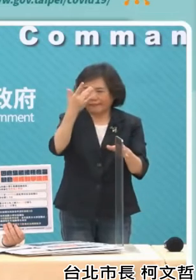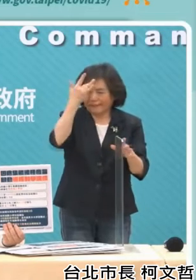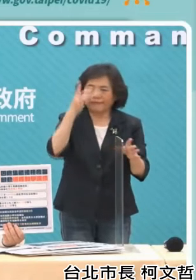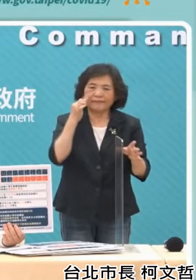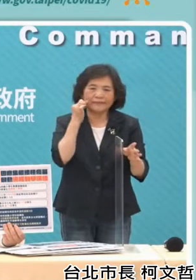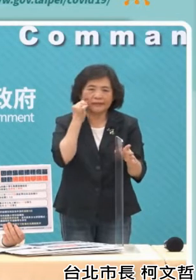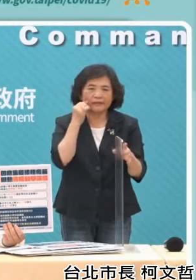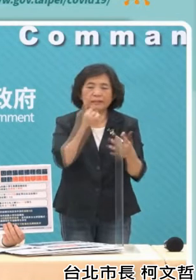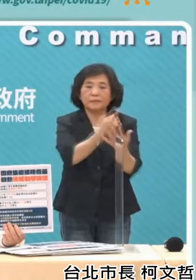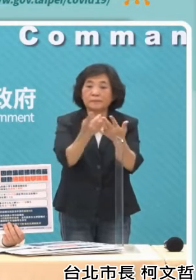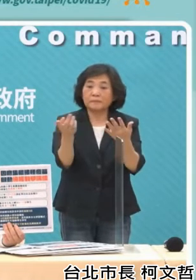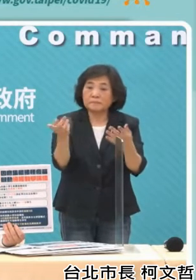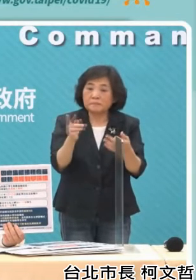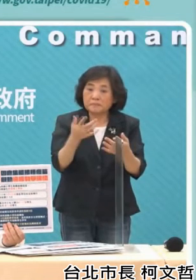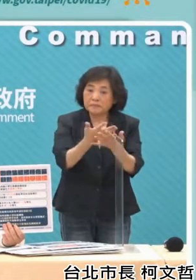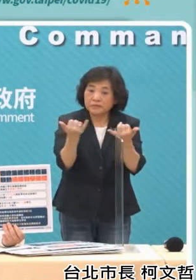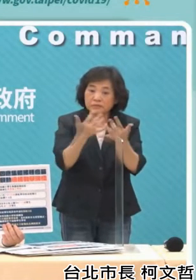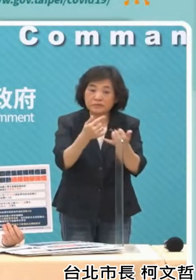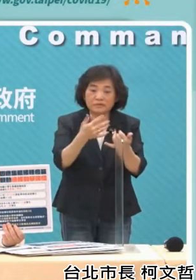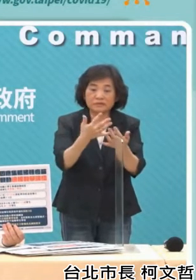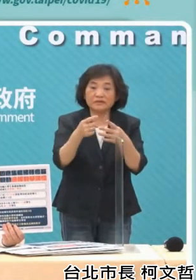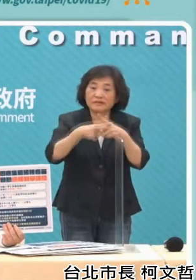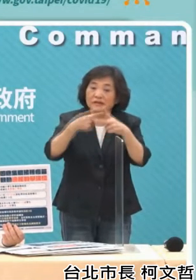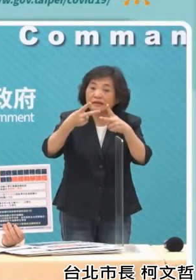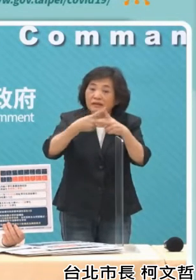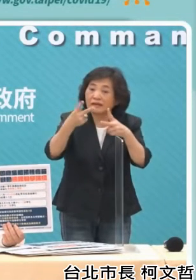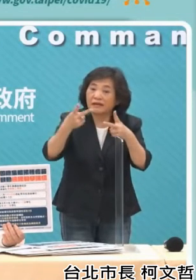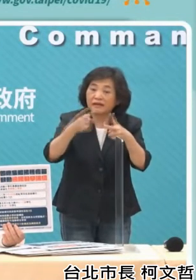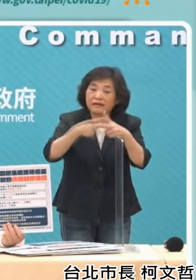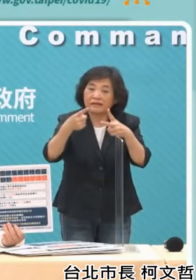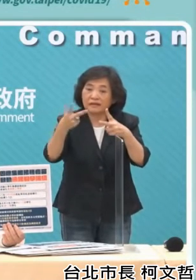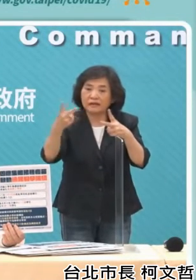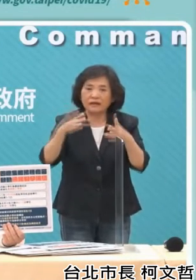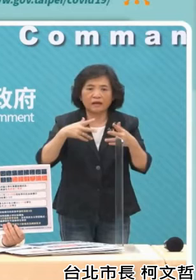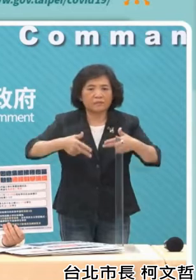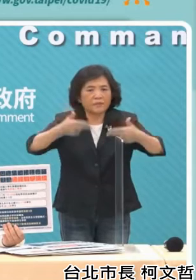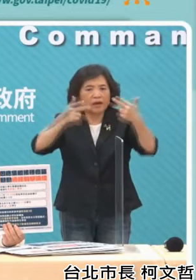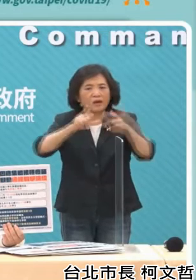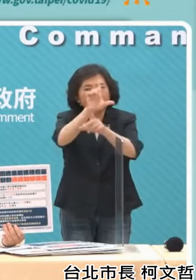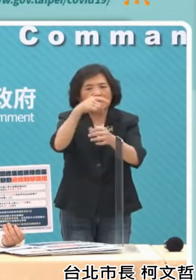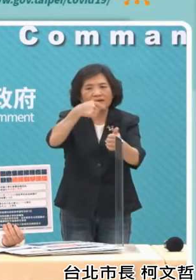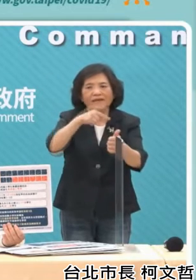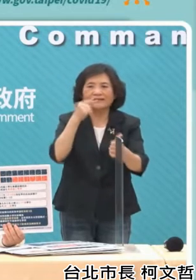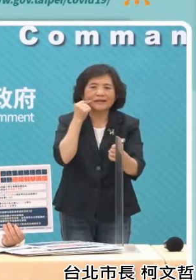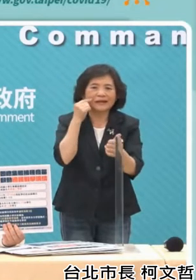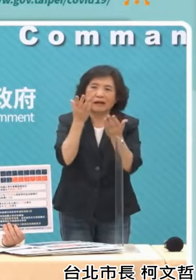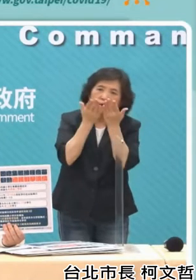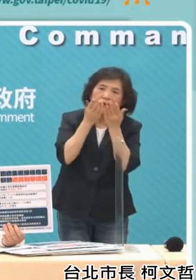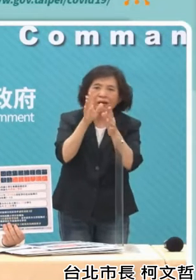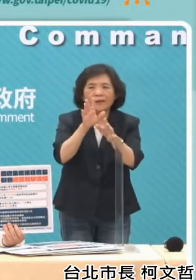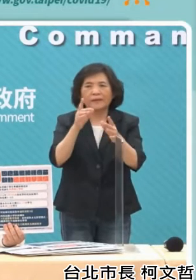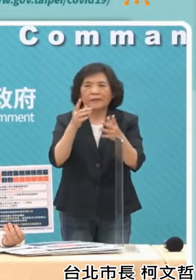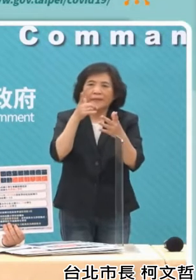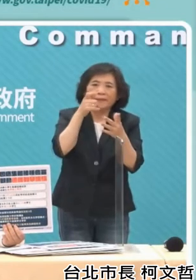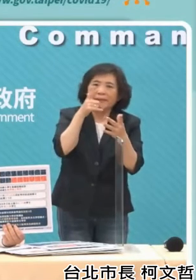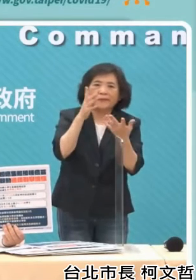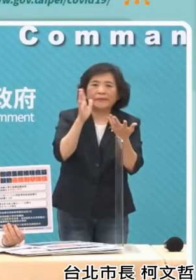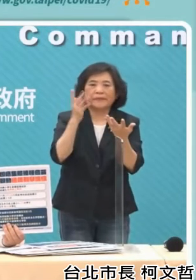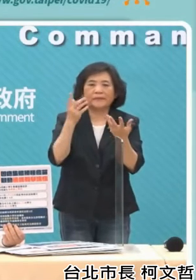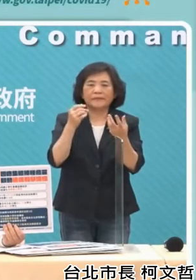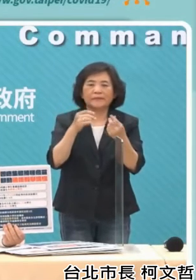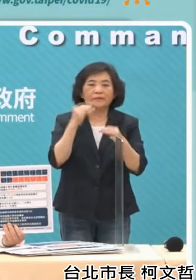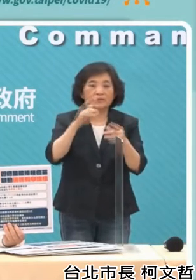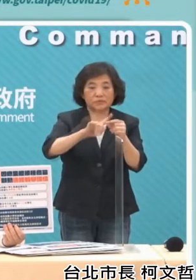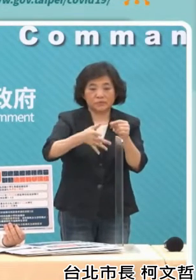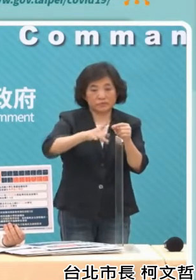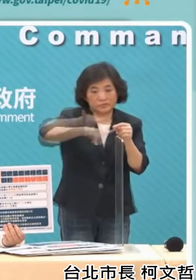得每个小学生都小学一年级、二年级真的要说线上教学不容易。再来，国高中学生在